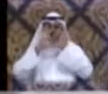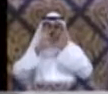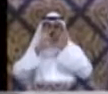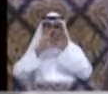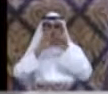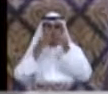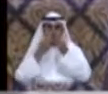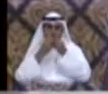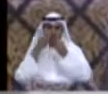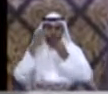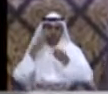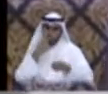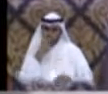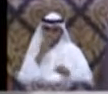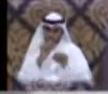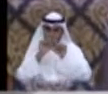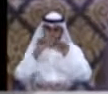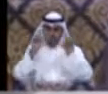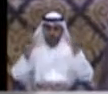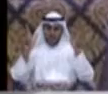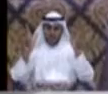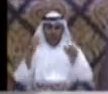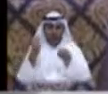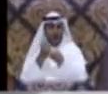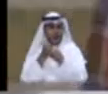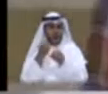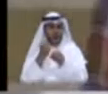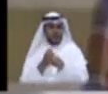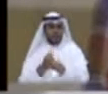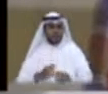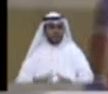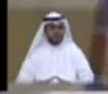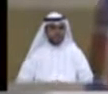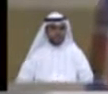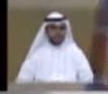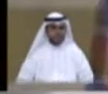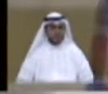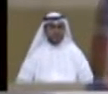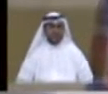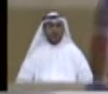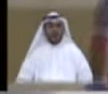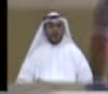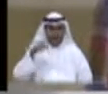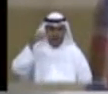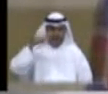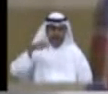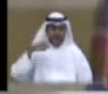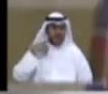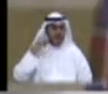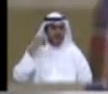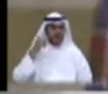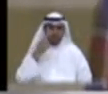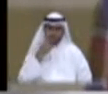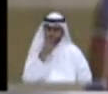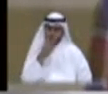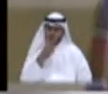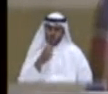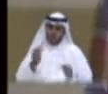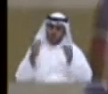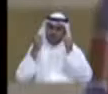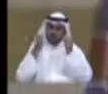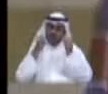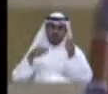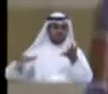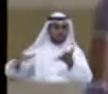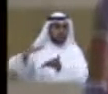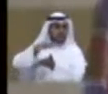حضور في يعني أعمال البرلمان العربي. نظرا لما تمر به المنطقة العربية من تحديات تهدد